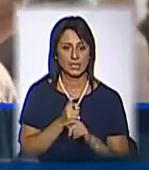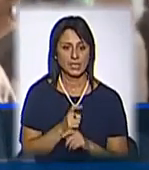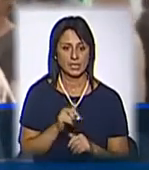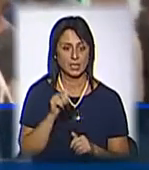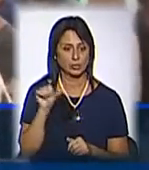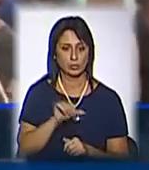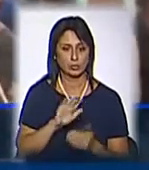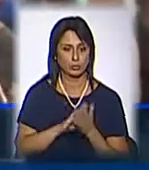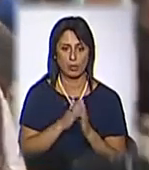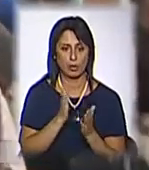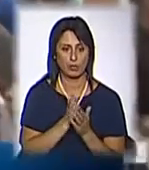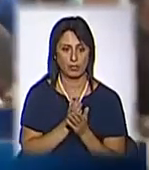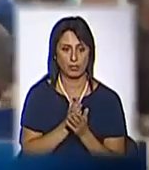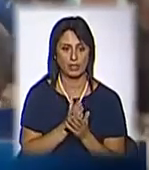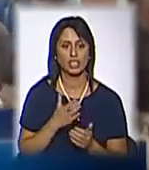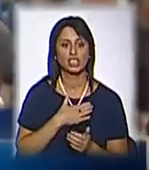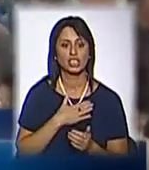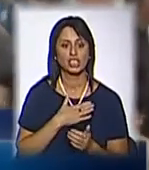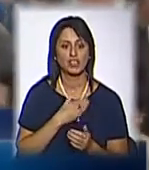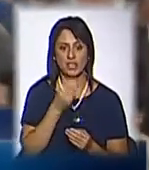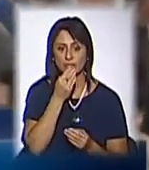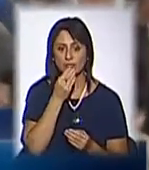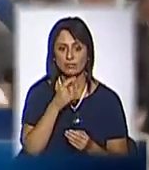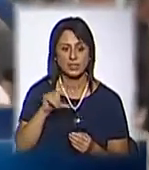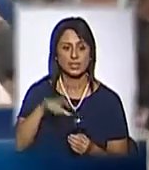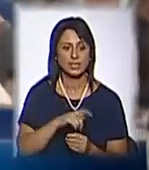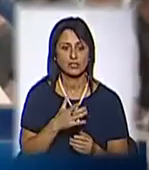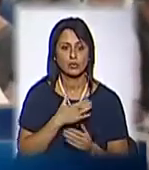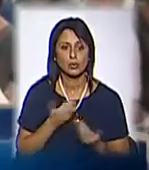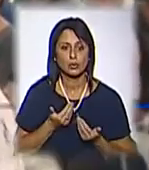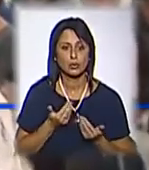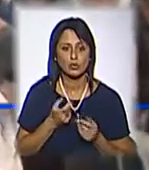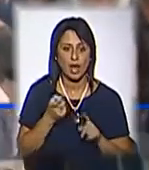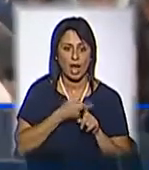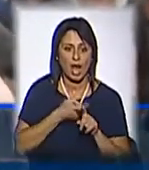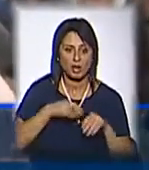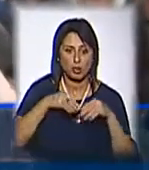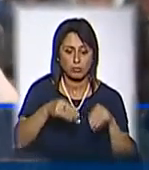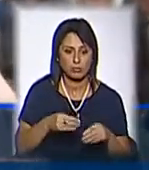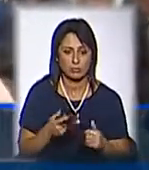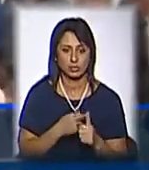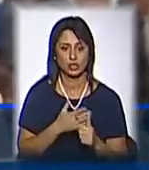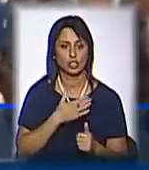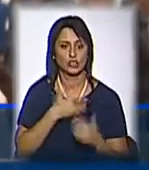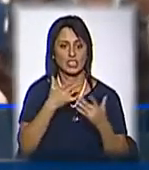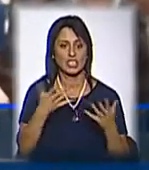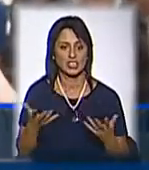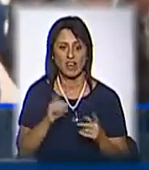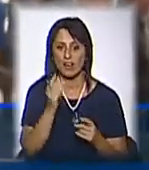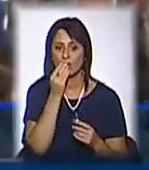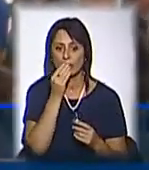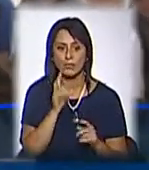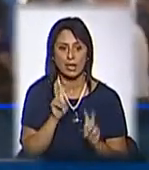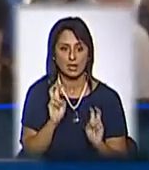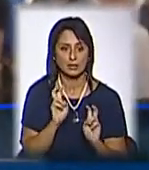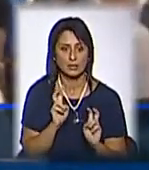ცუდ მდგომარეობაში ვართ. ჩვენი საარსებო წყაროა, ჩვენ ცვლით კარტოფილზე, ჩვენ ცვლით სხვადასხვა პროდუქტებზე,